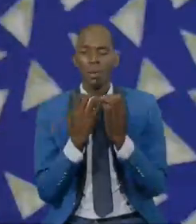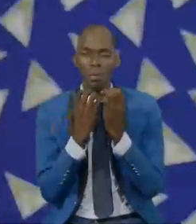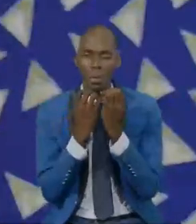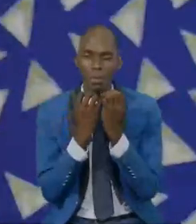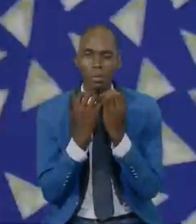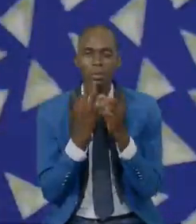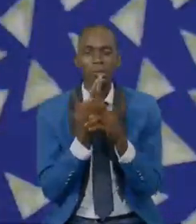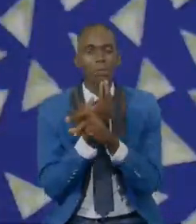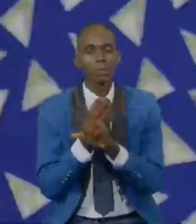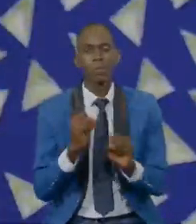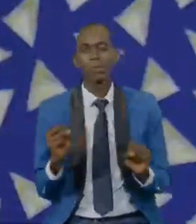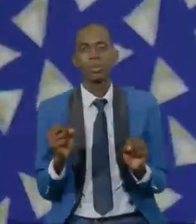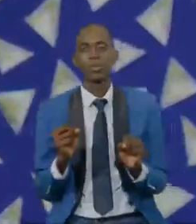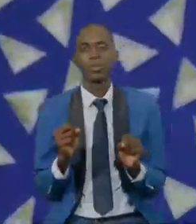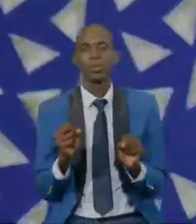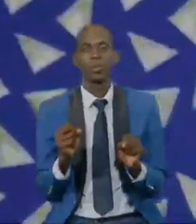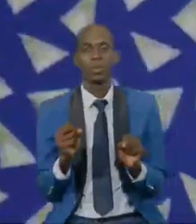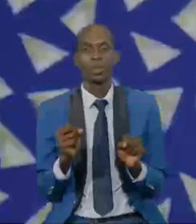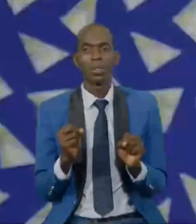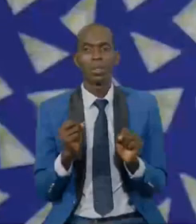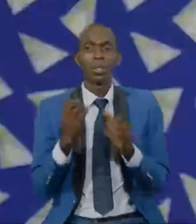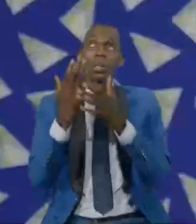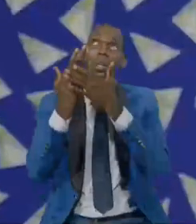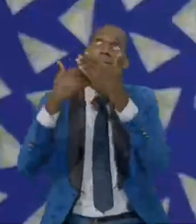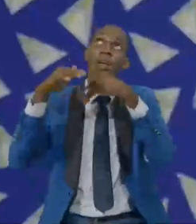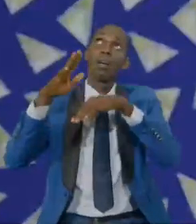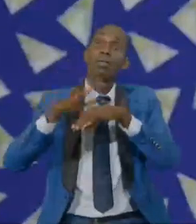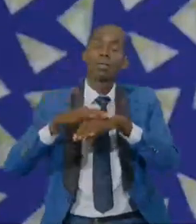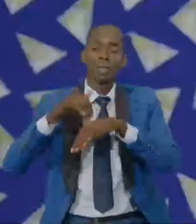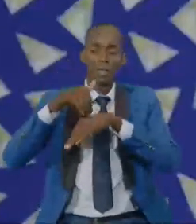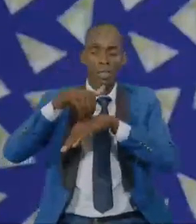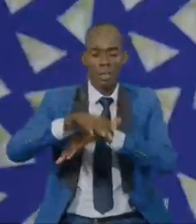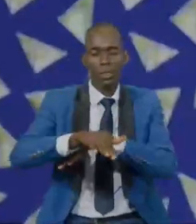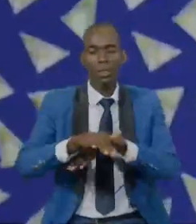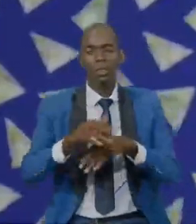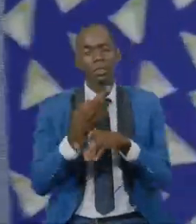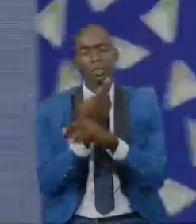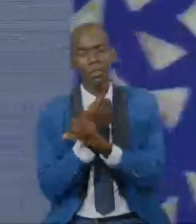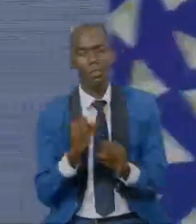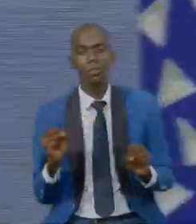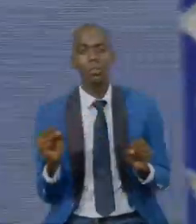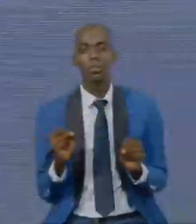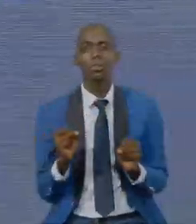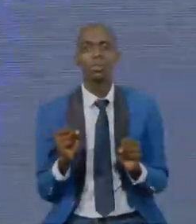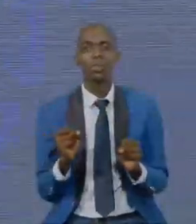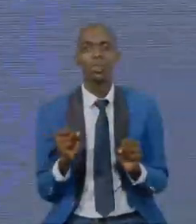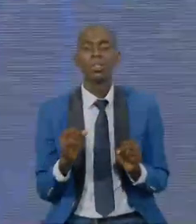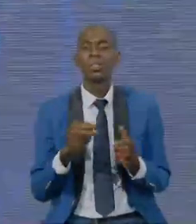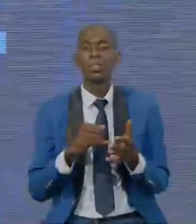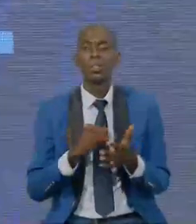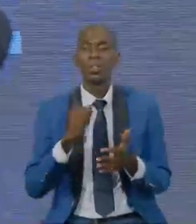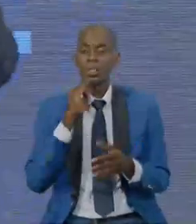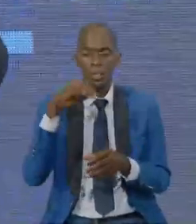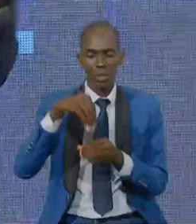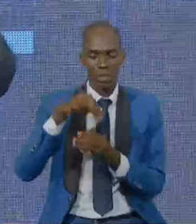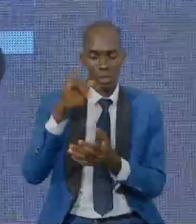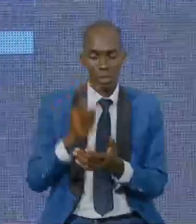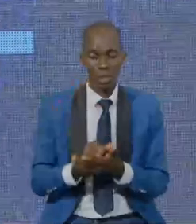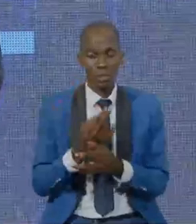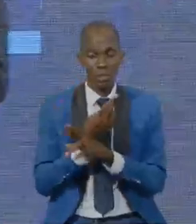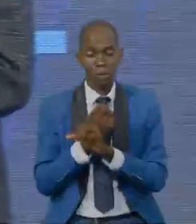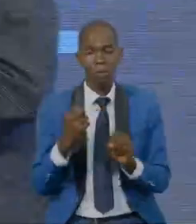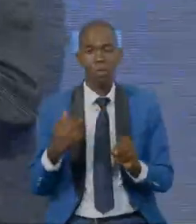redemption. La rédemption précieuse. Heaven-sent redemption. La rédemption envoyée par le ciel. That redemption we have